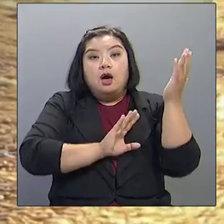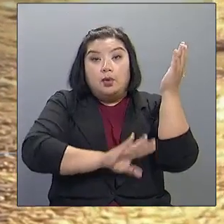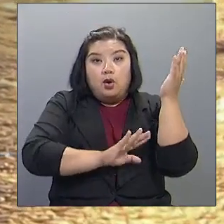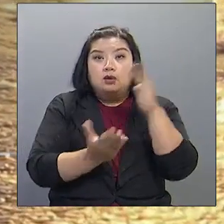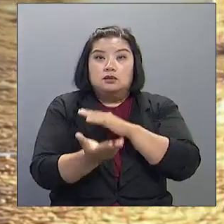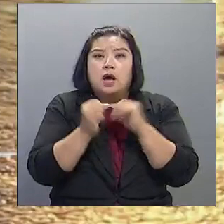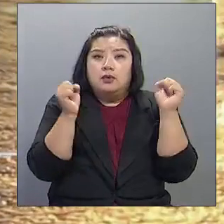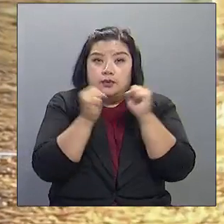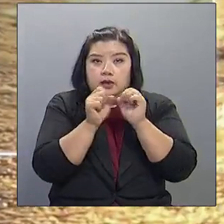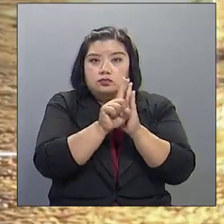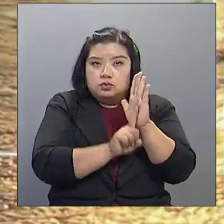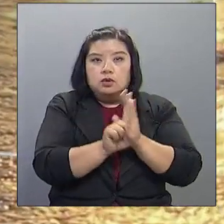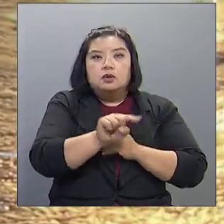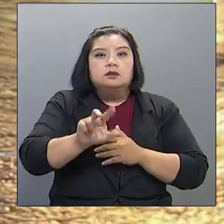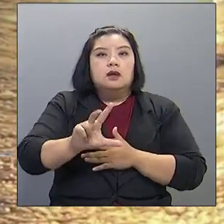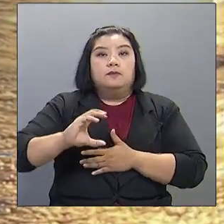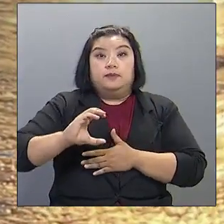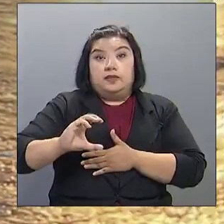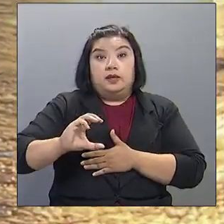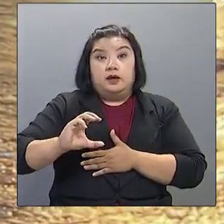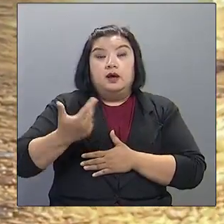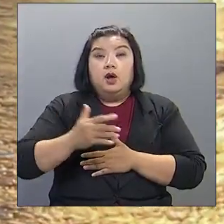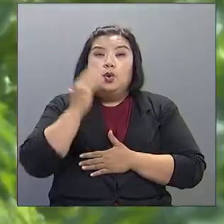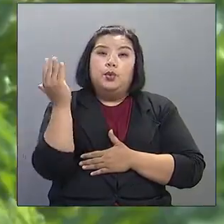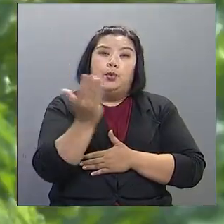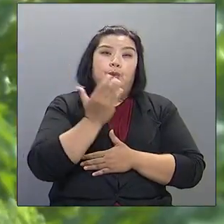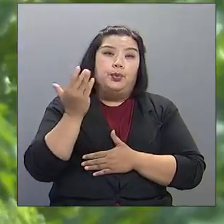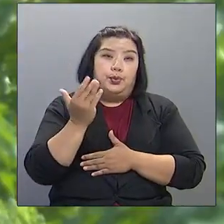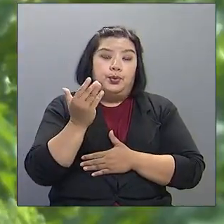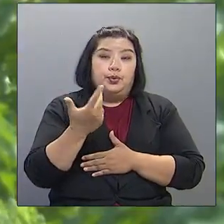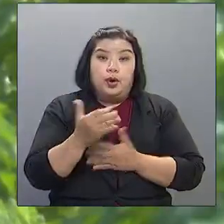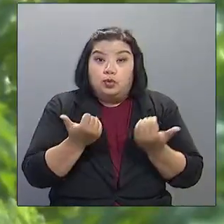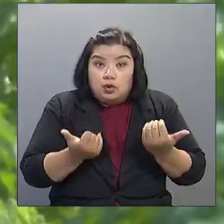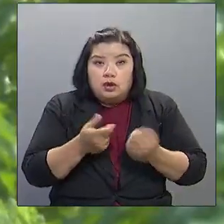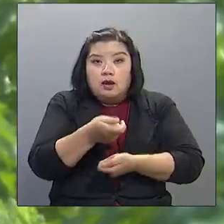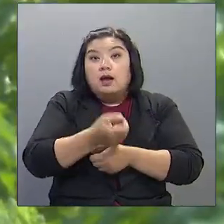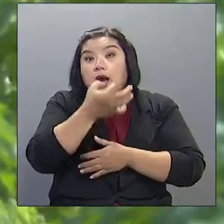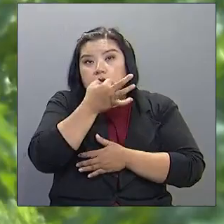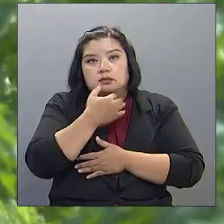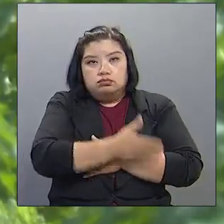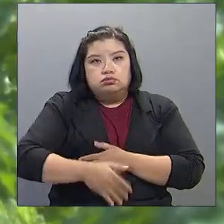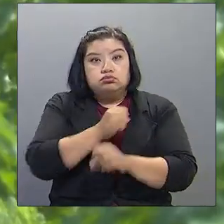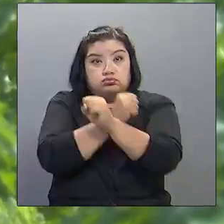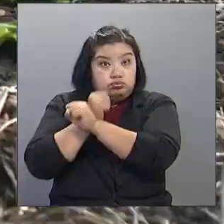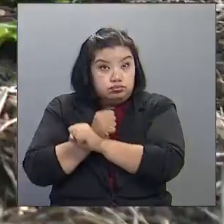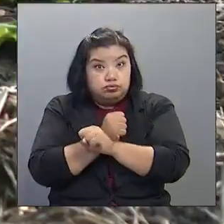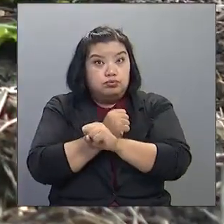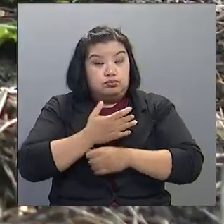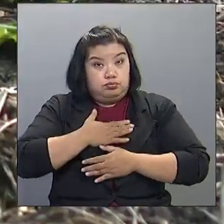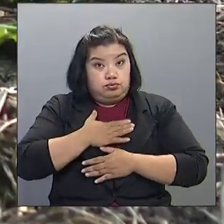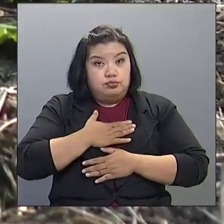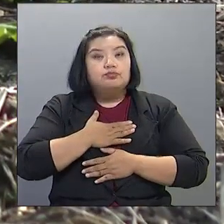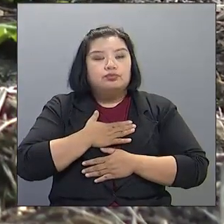าอุณหภูมิจะลดลง 1-3 องศาเซลเซียสกับมีลมแรงระยะนี้เกษตรกรควรดูแลสุขภาพและให้ความอบอุ่นแก่ตนเองอย่างเ